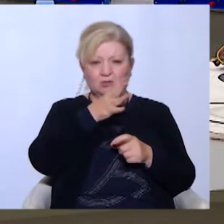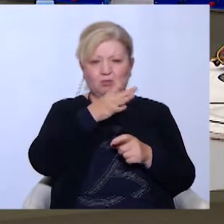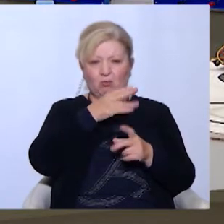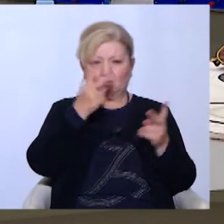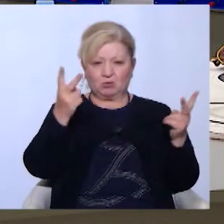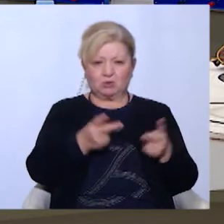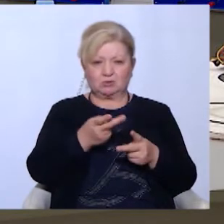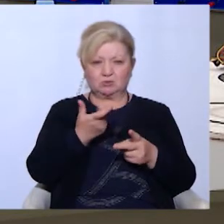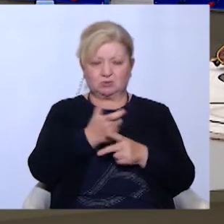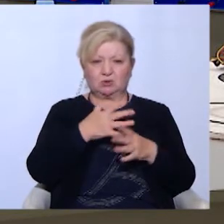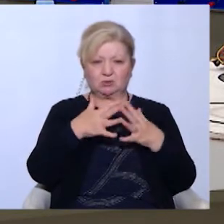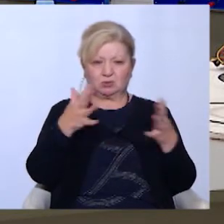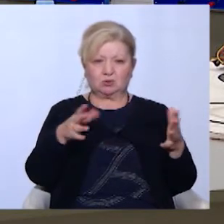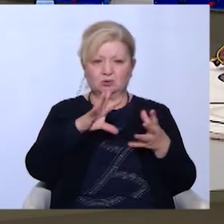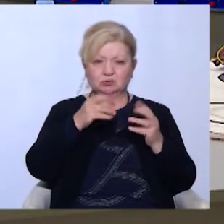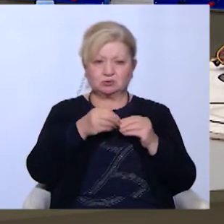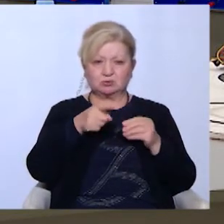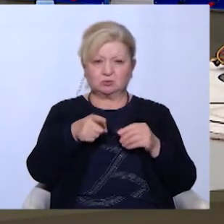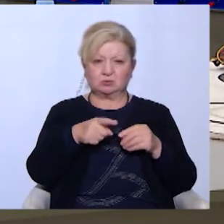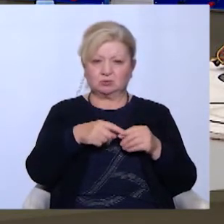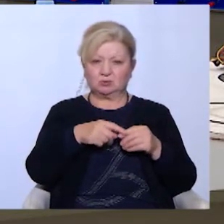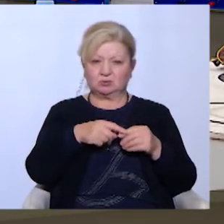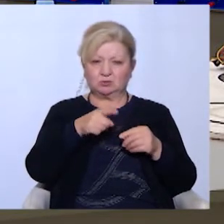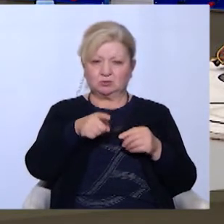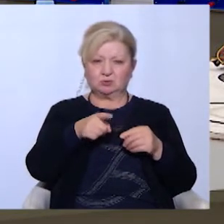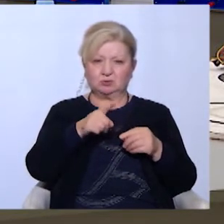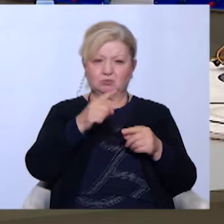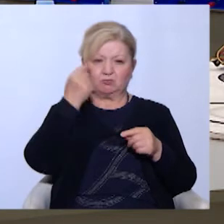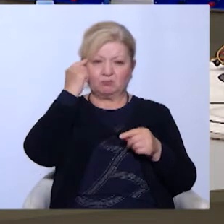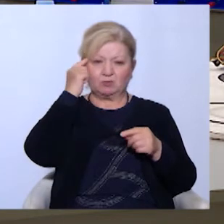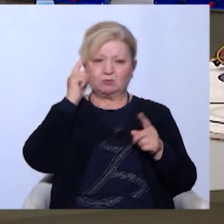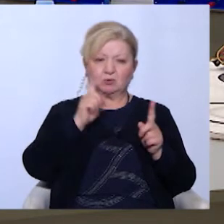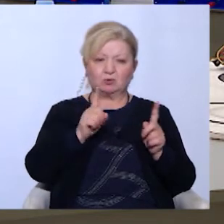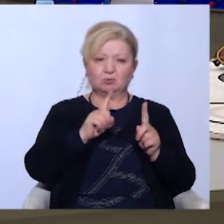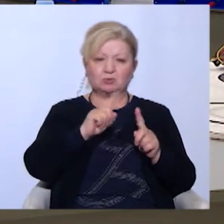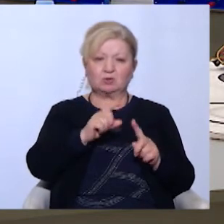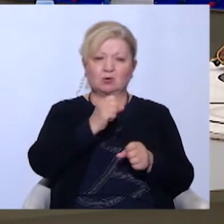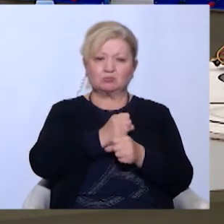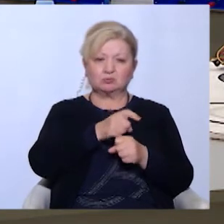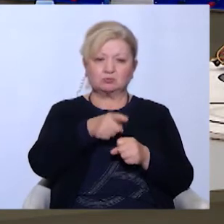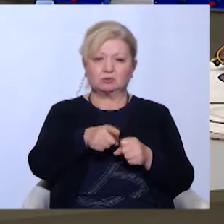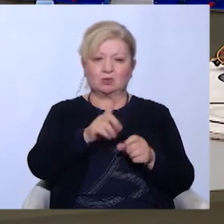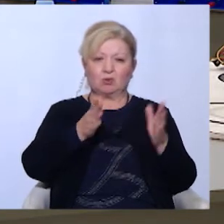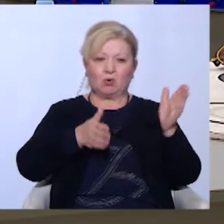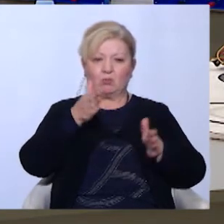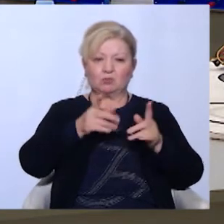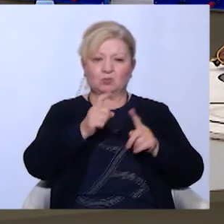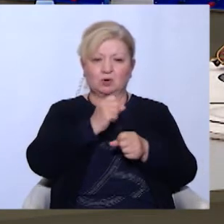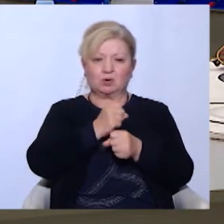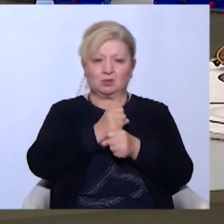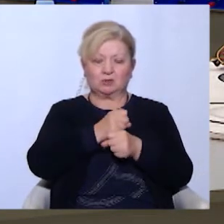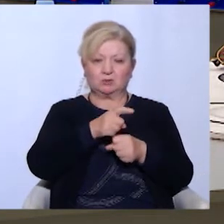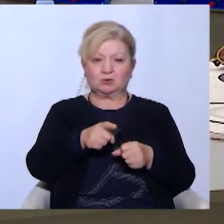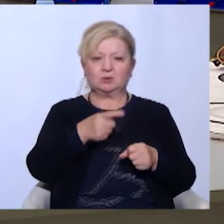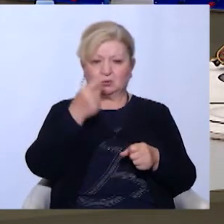დრო დასჭირდათ ამ ყველაფერს. ჯერ ერთი, მოდით ვიფიქროთ, რა ფუნქცია უნდა შეასრულოს